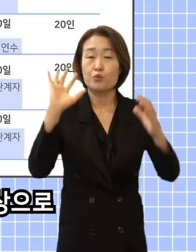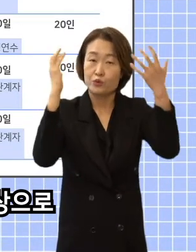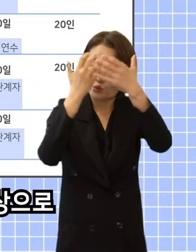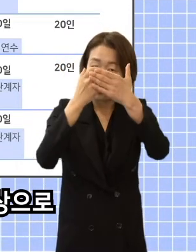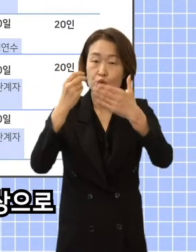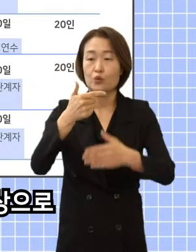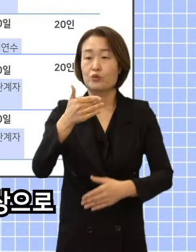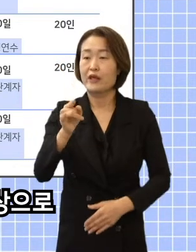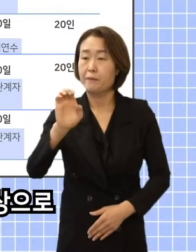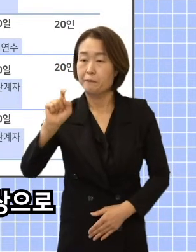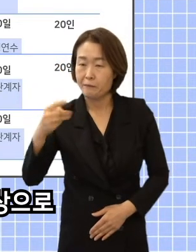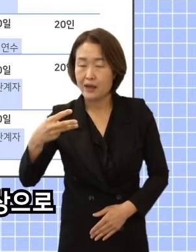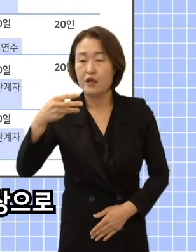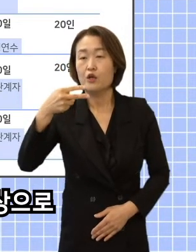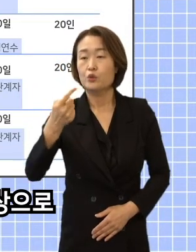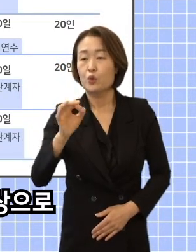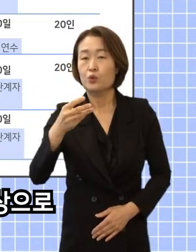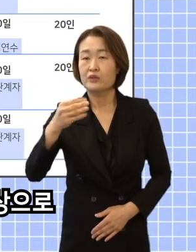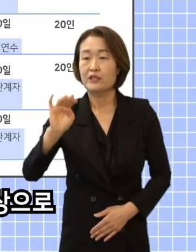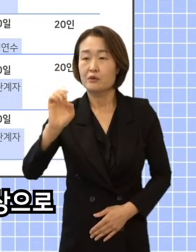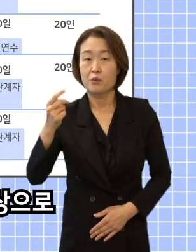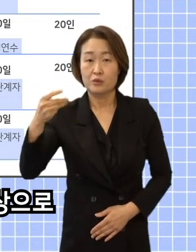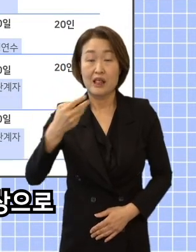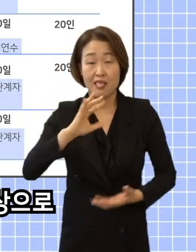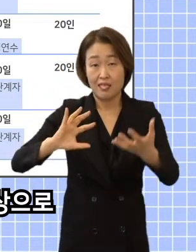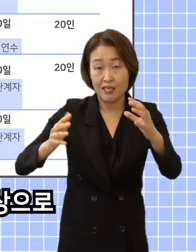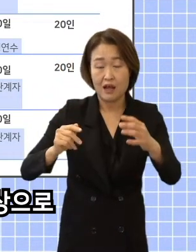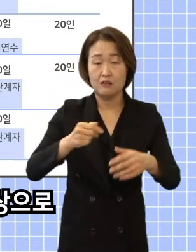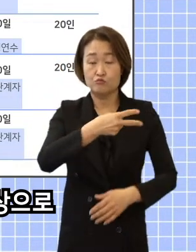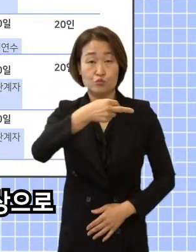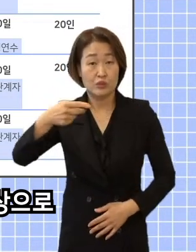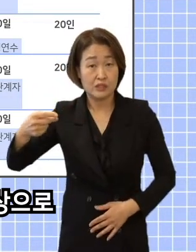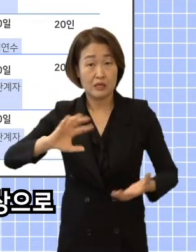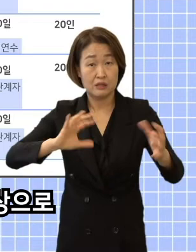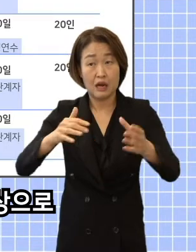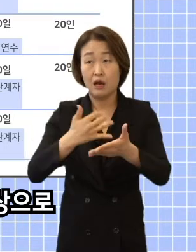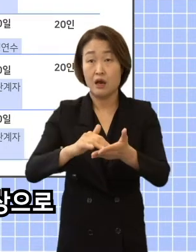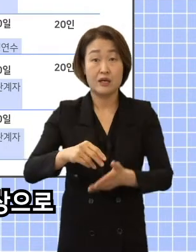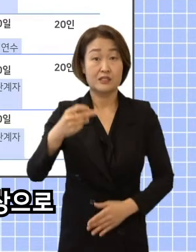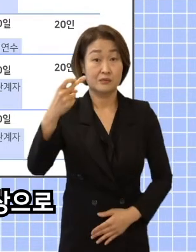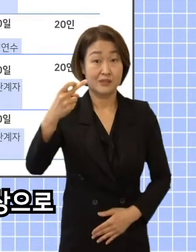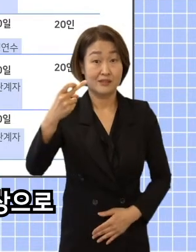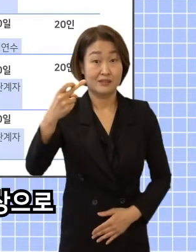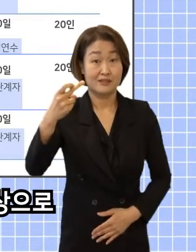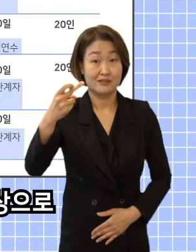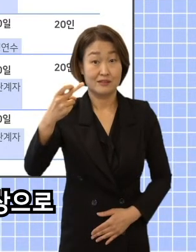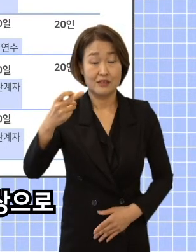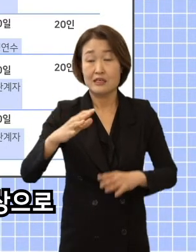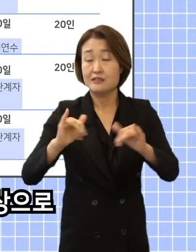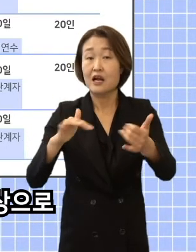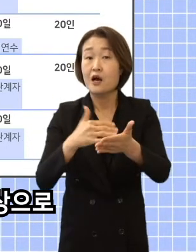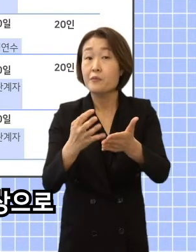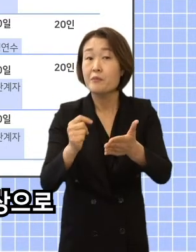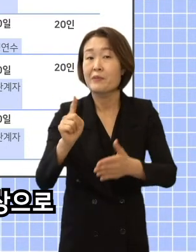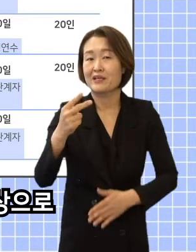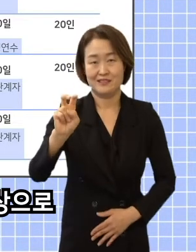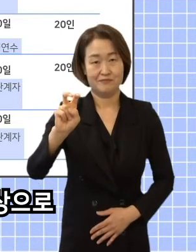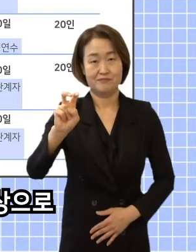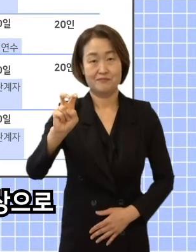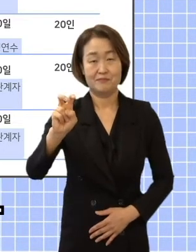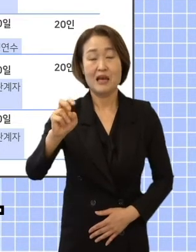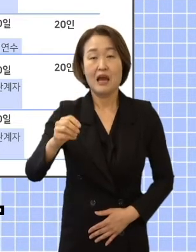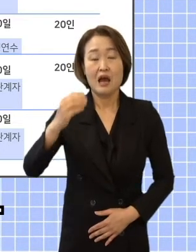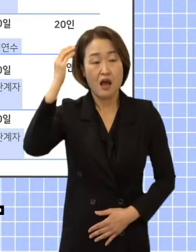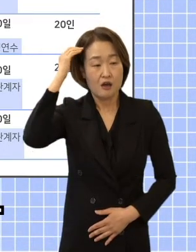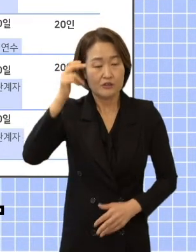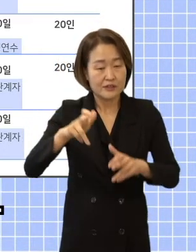2014년 인도를 시작으로 네팔, 동티모르, 필리핀, 인도네시아 등 총 12개국 약 120인을